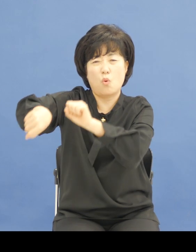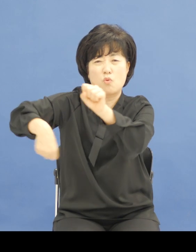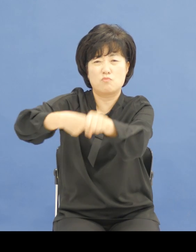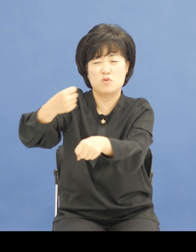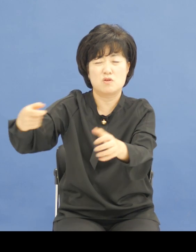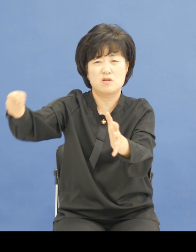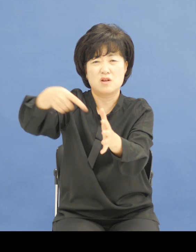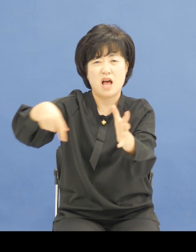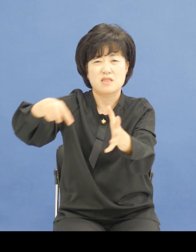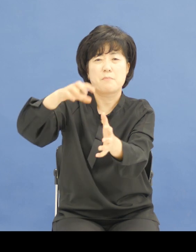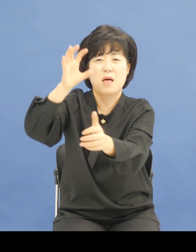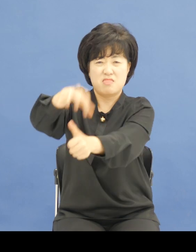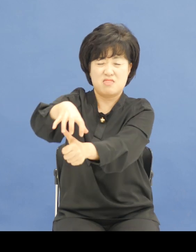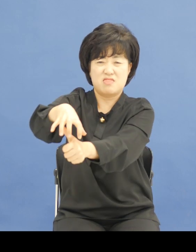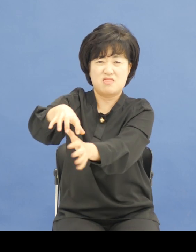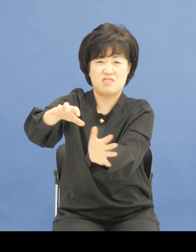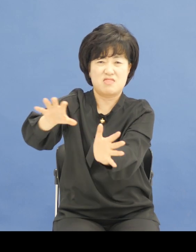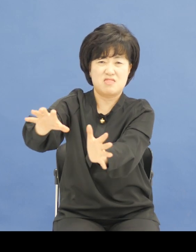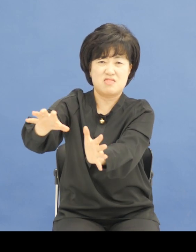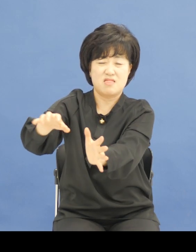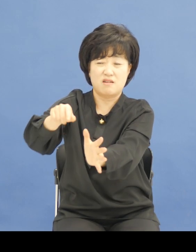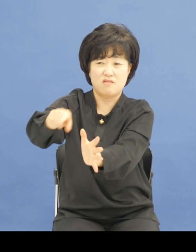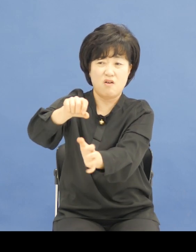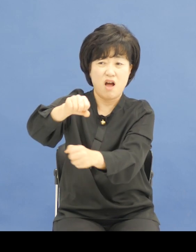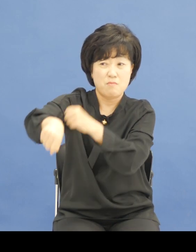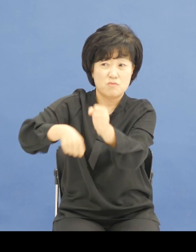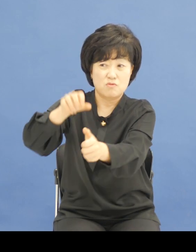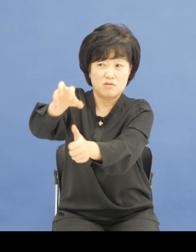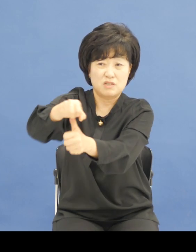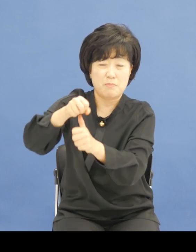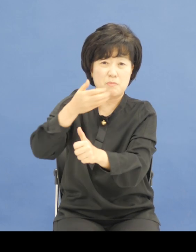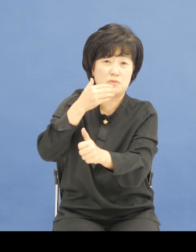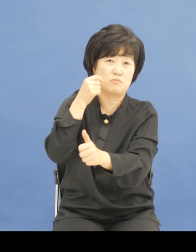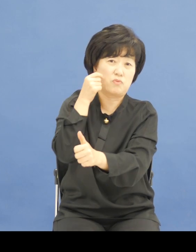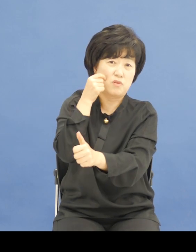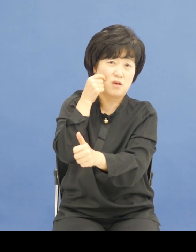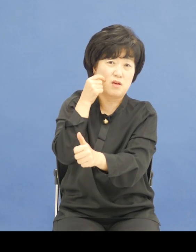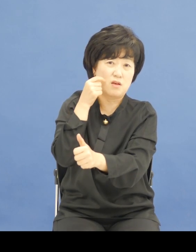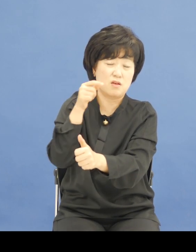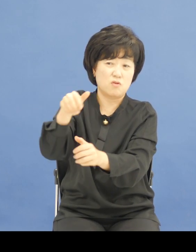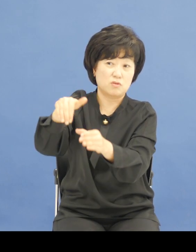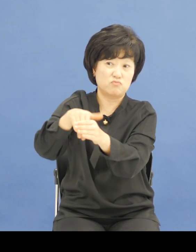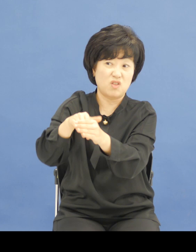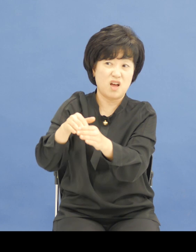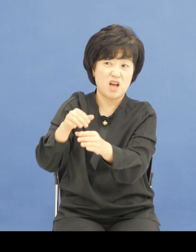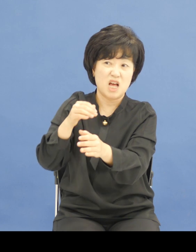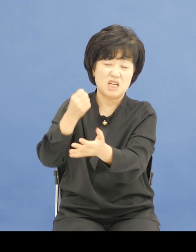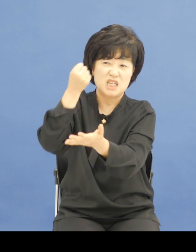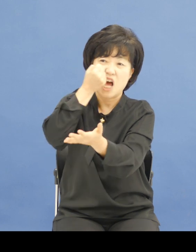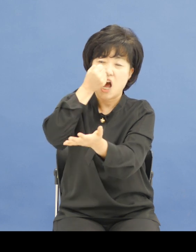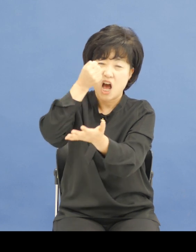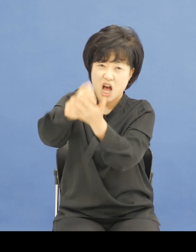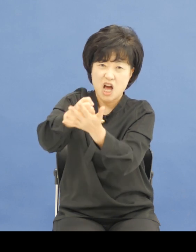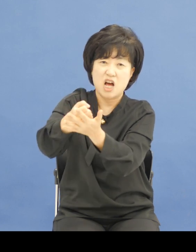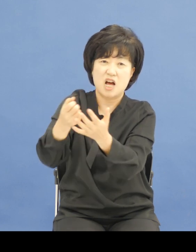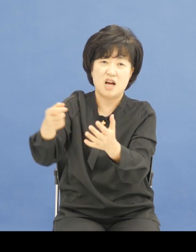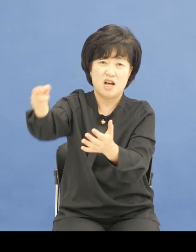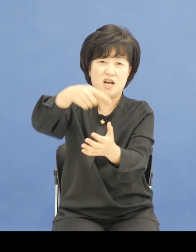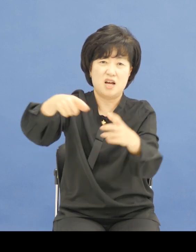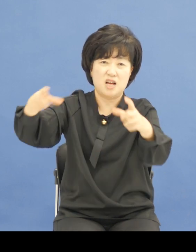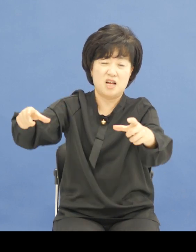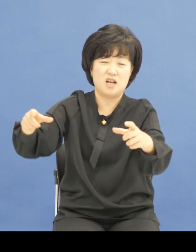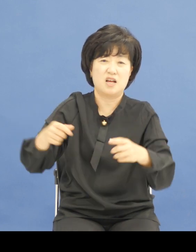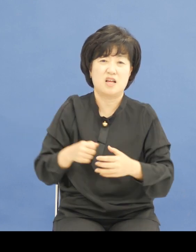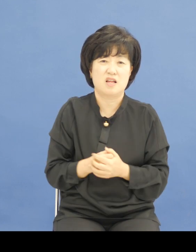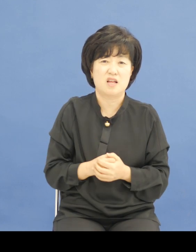있을 것 같은데. 근데 그런 곳은 함부로 잡아먹을 수가 없겠죠. 거기도 이제 뭐 문화재로 시정돼서 특별한 곳에 이렇게 해놨겠죠. 일단